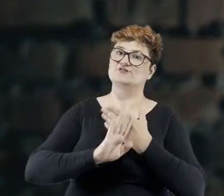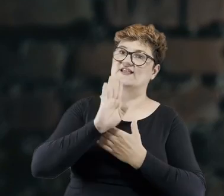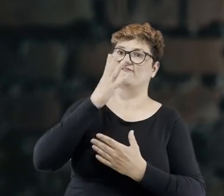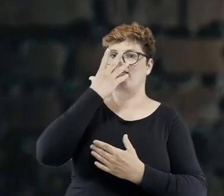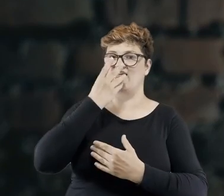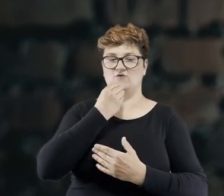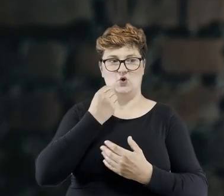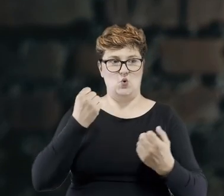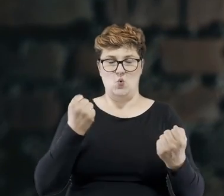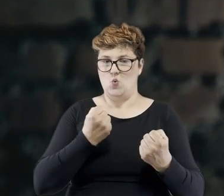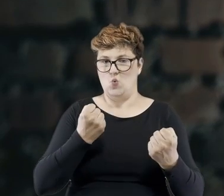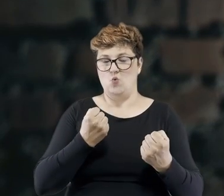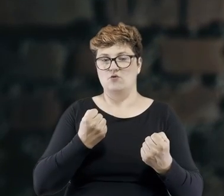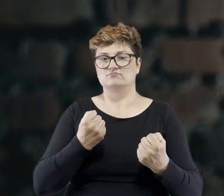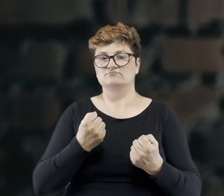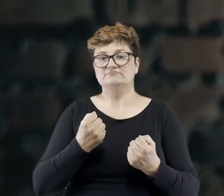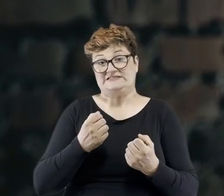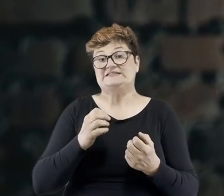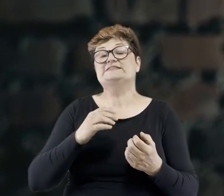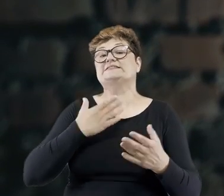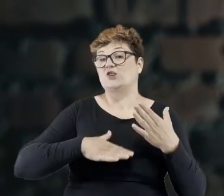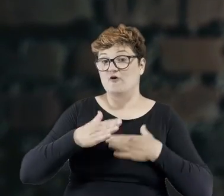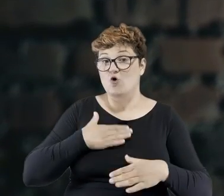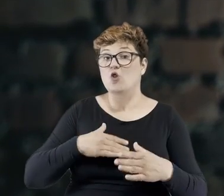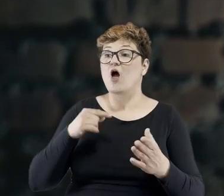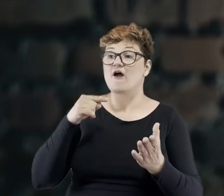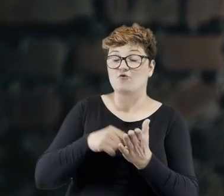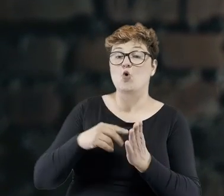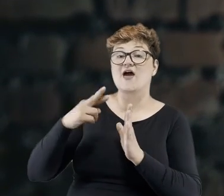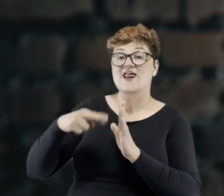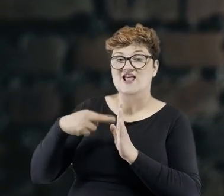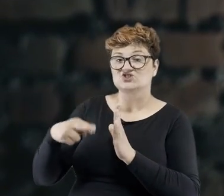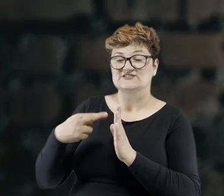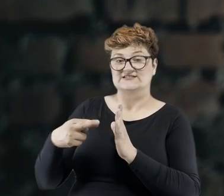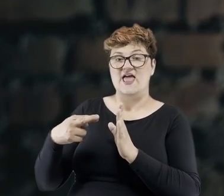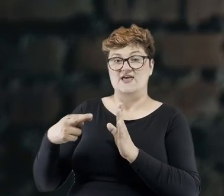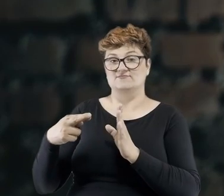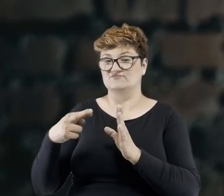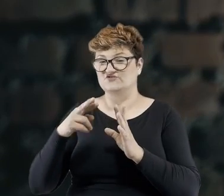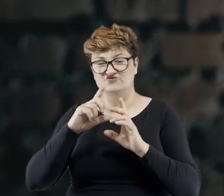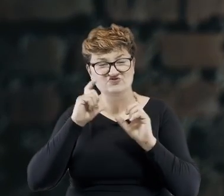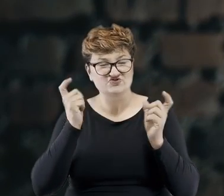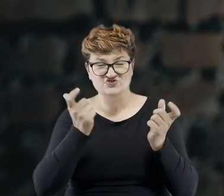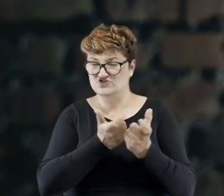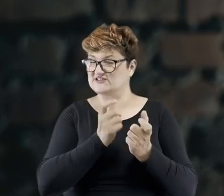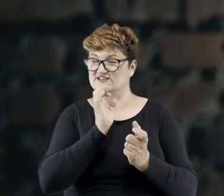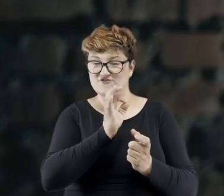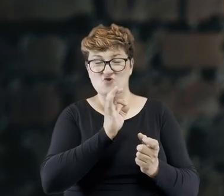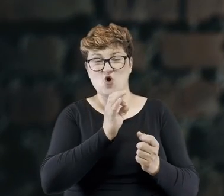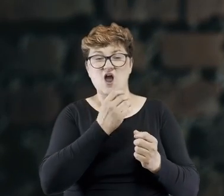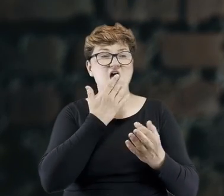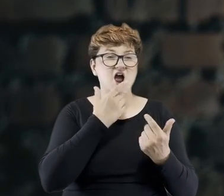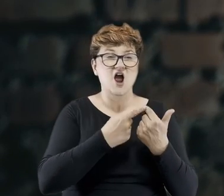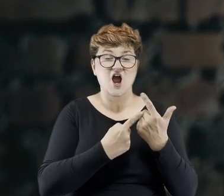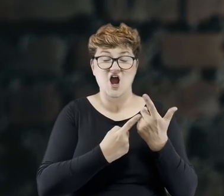Po prostu byłaby zadowolona tylko wtedy, gdyby reżyserzy absolutnie potrafili odczytać wszystkie jej,